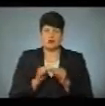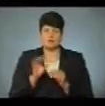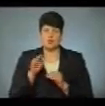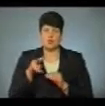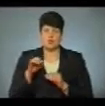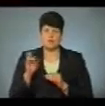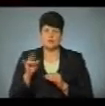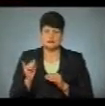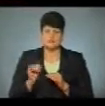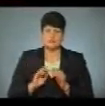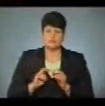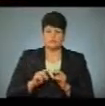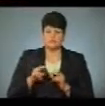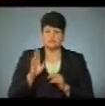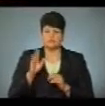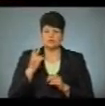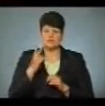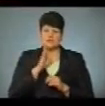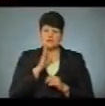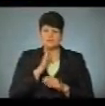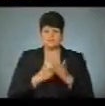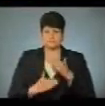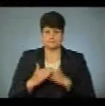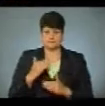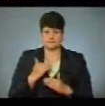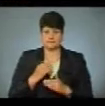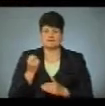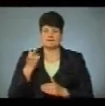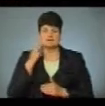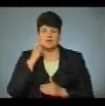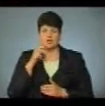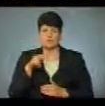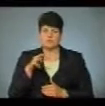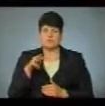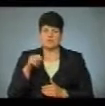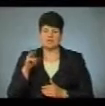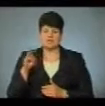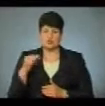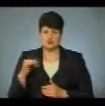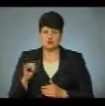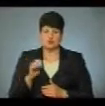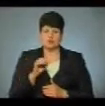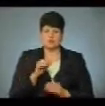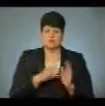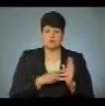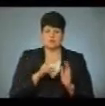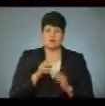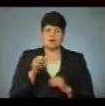найвищу вершину України піднімуться дві дівчинки з інвалідністю. 12-річна Людмила Матвійчук і 8-річна Ангеліна